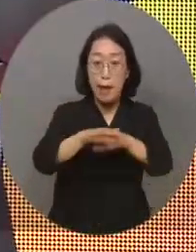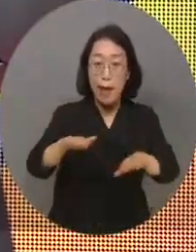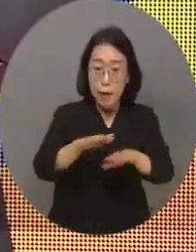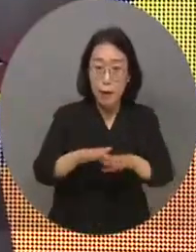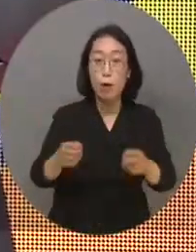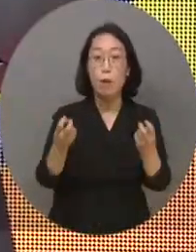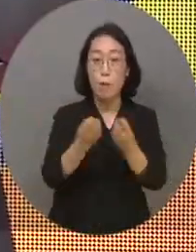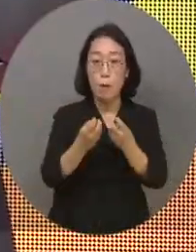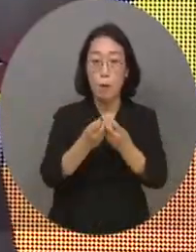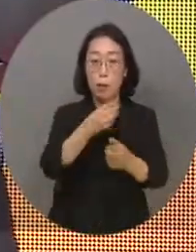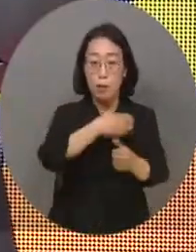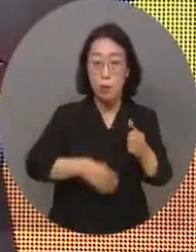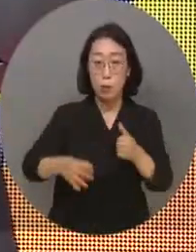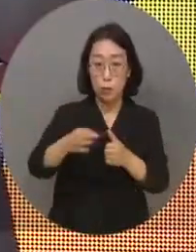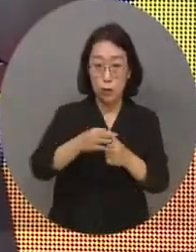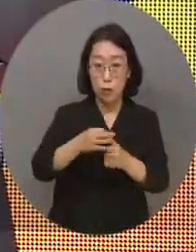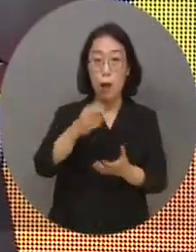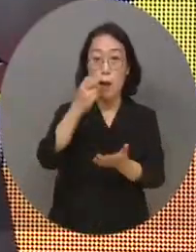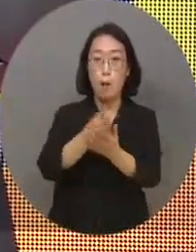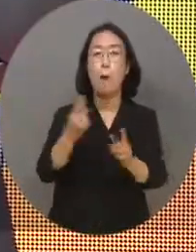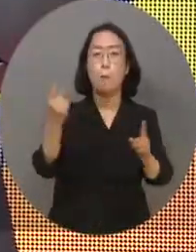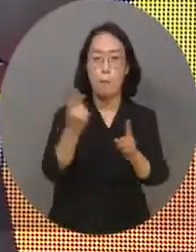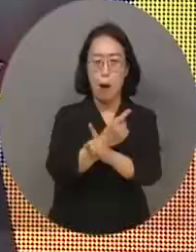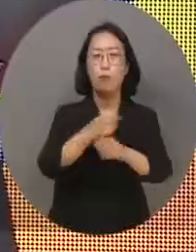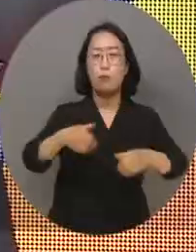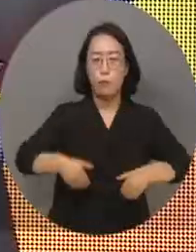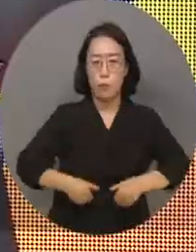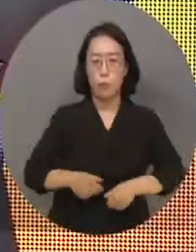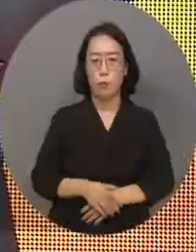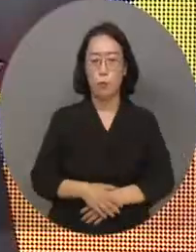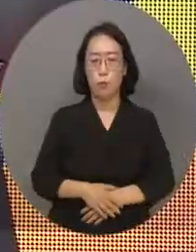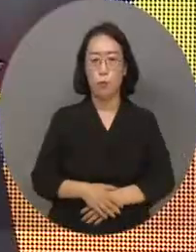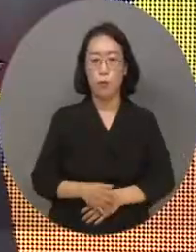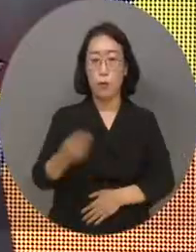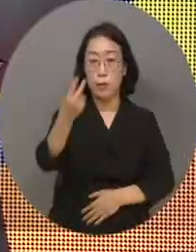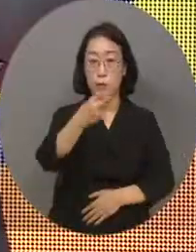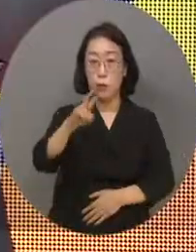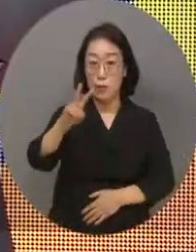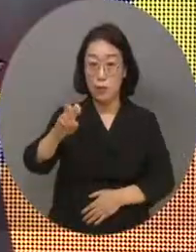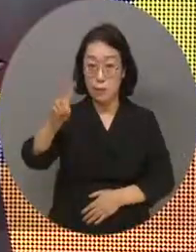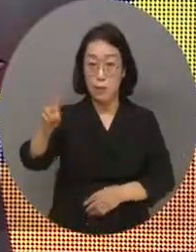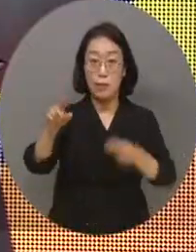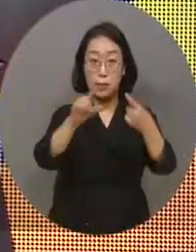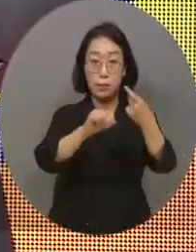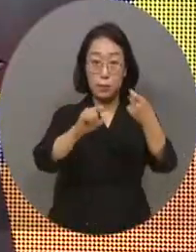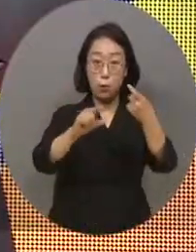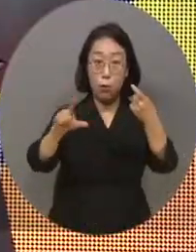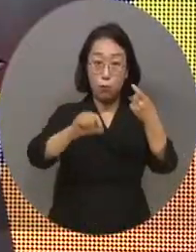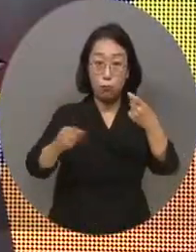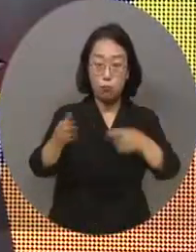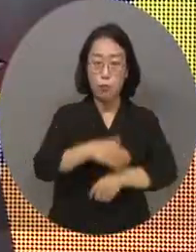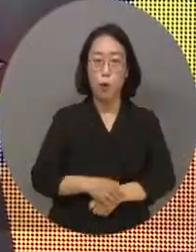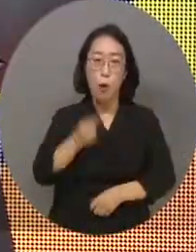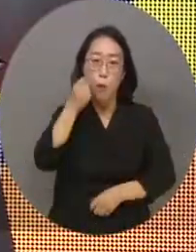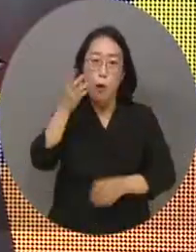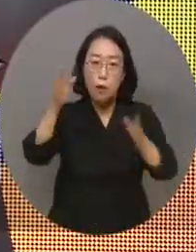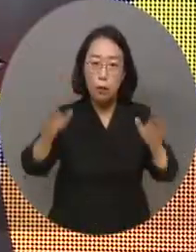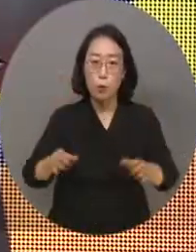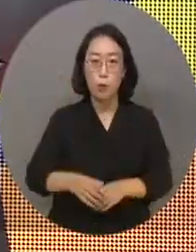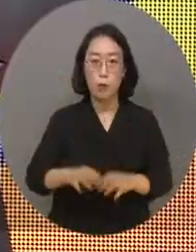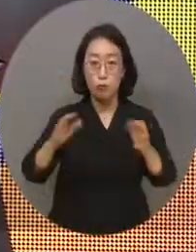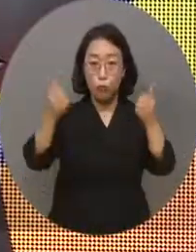실마리가 국민기초생활보장법 개정에 있다고 보고 2022년 11월부터 수개월간 국회